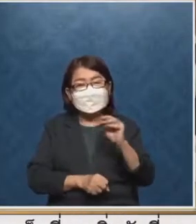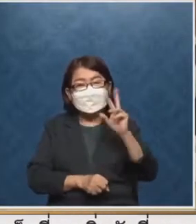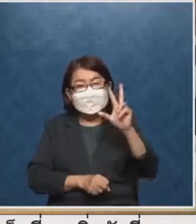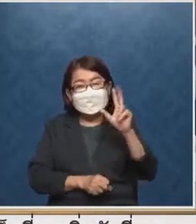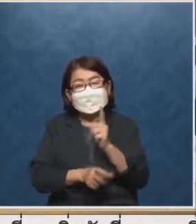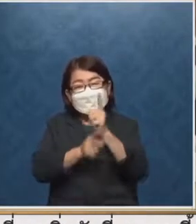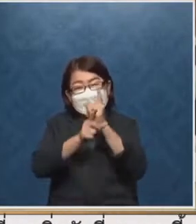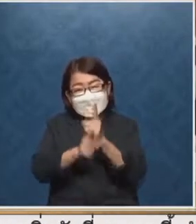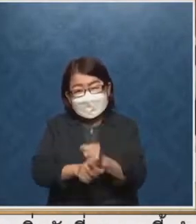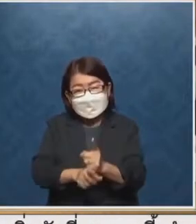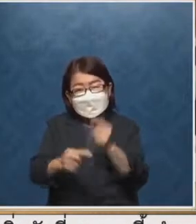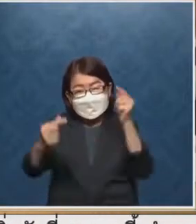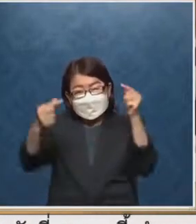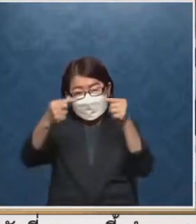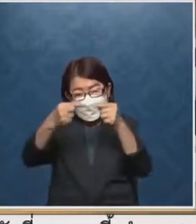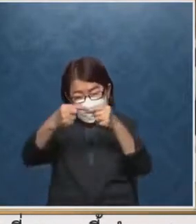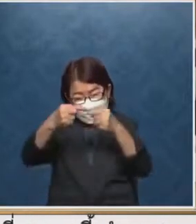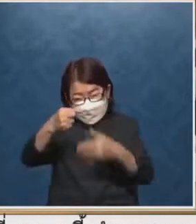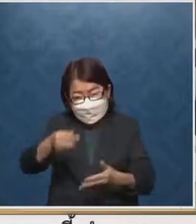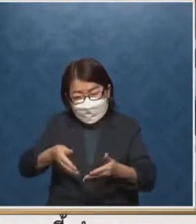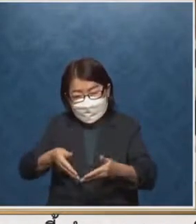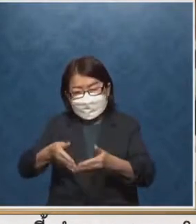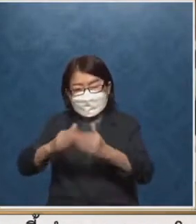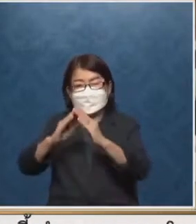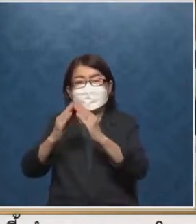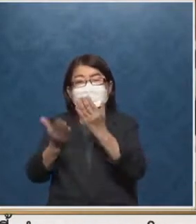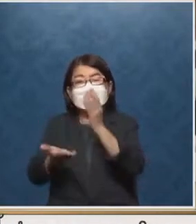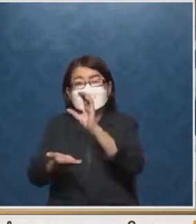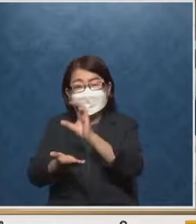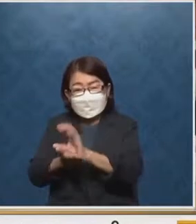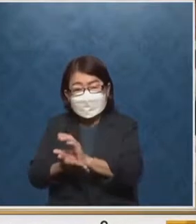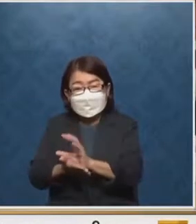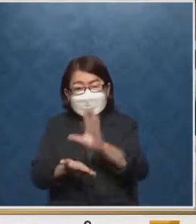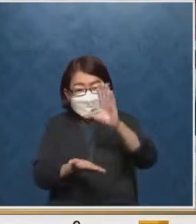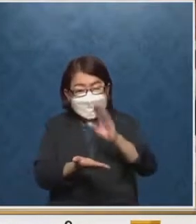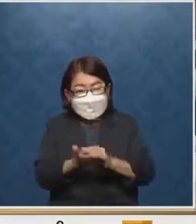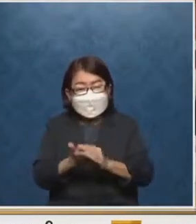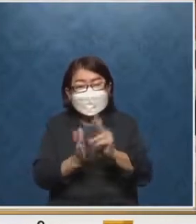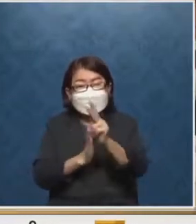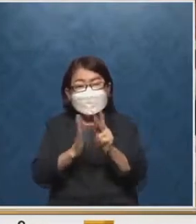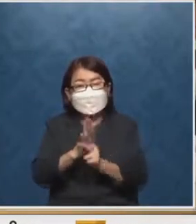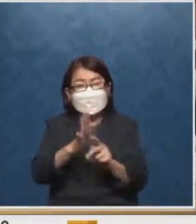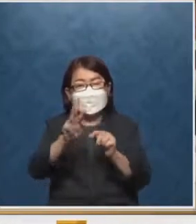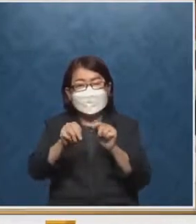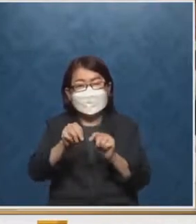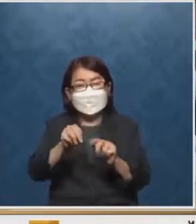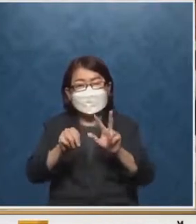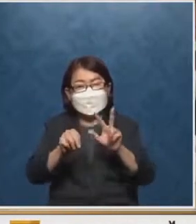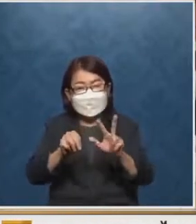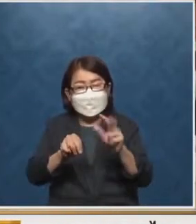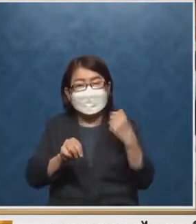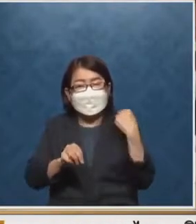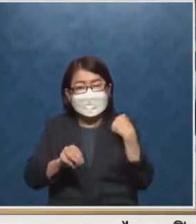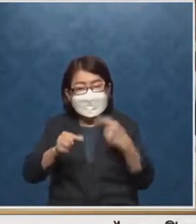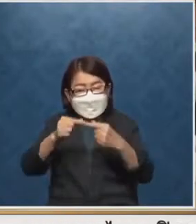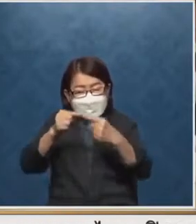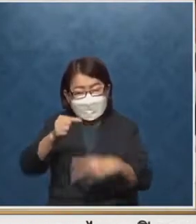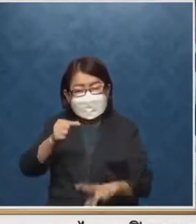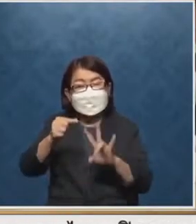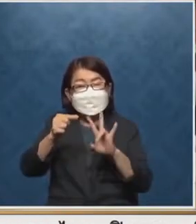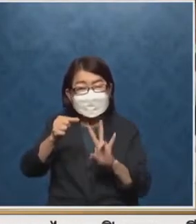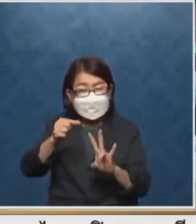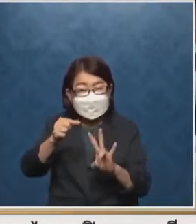ถุประสงค์ของการจัดตั้งกองทุนซึ่งบัญญัติไว้ในมาตรา5 ะครับมีทั้งหมด7ข้อด้วยกันนะ